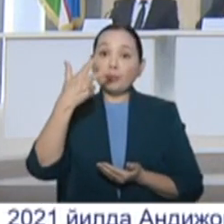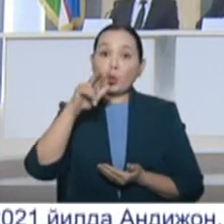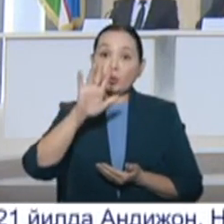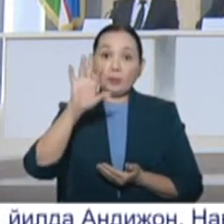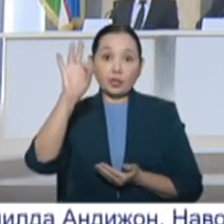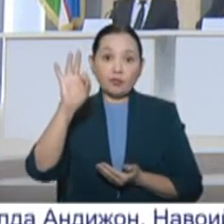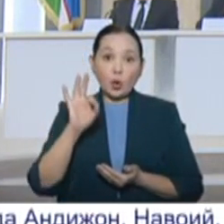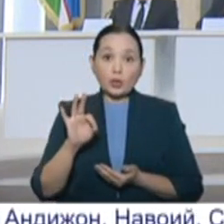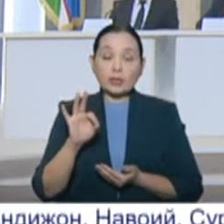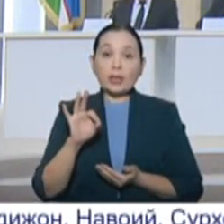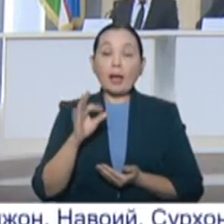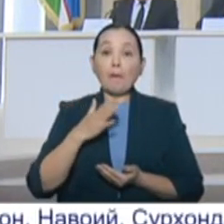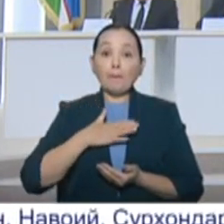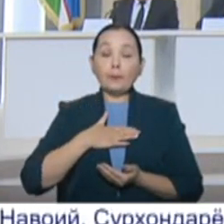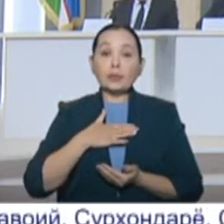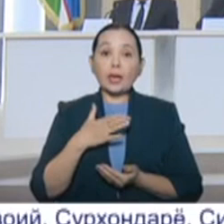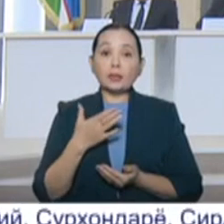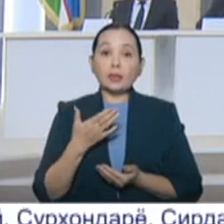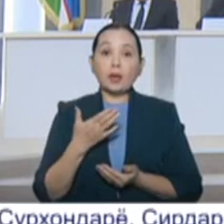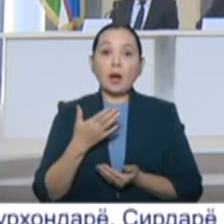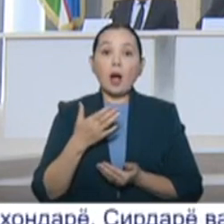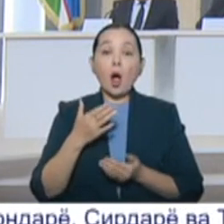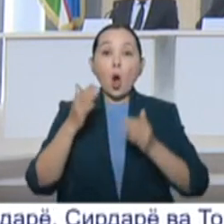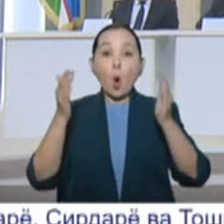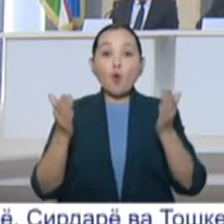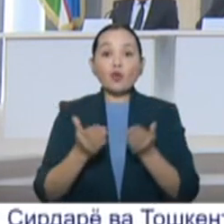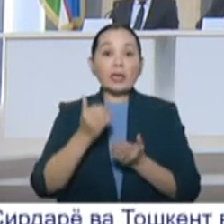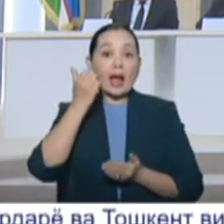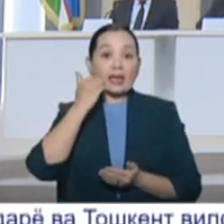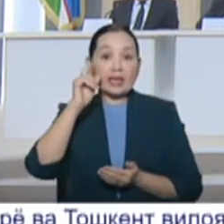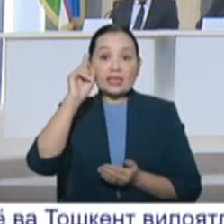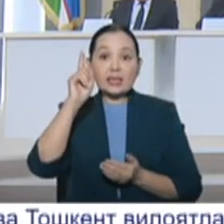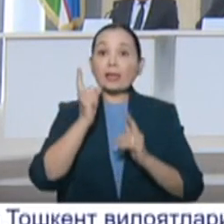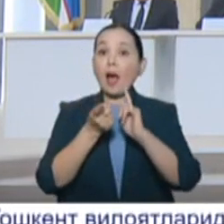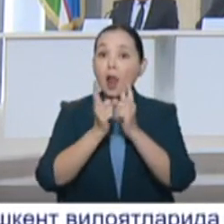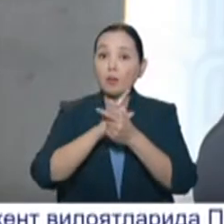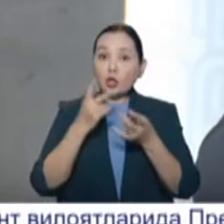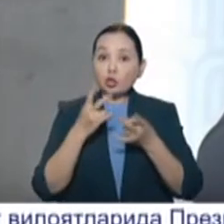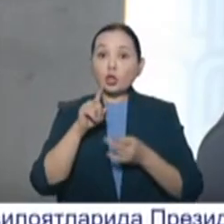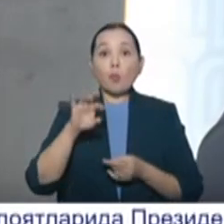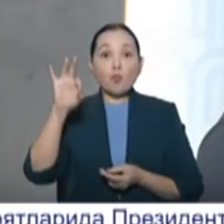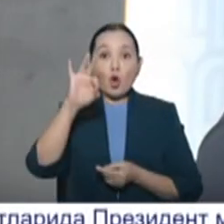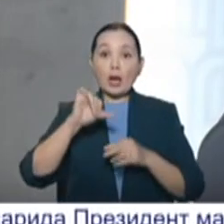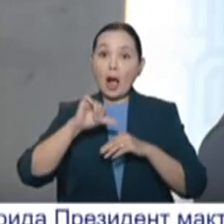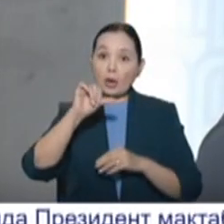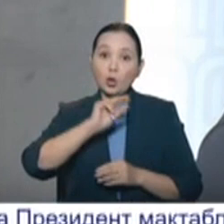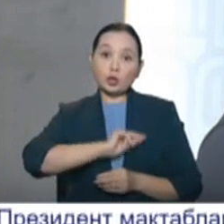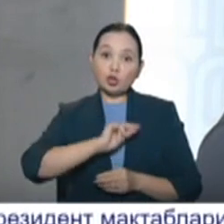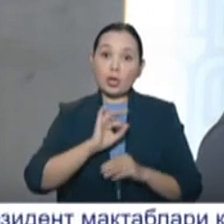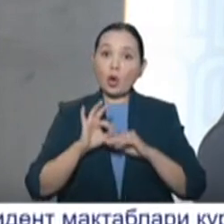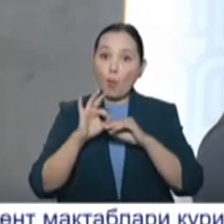35% bizani quvurlardan eskirgan va ularni almashtirish kerak. Bu borada ham alohida ishlar olib